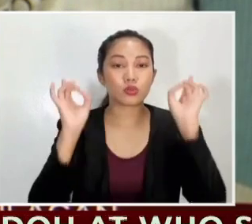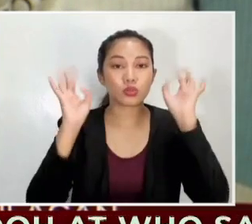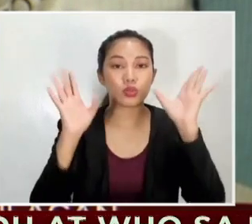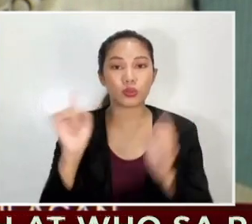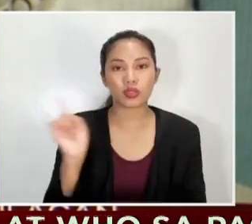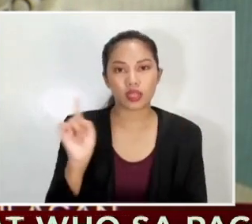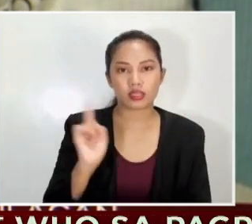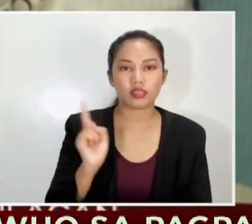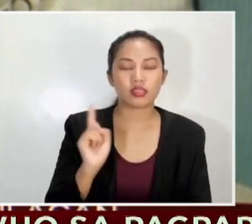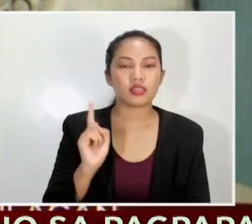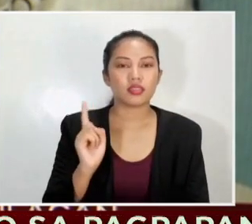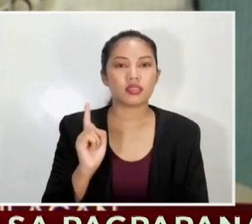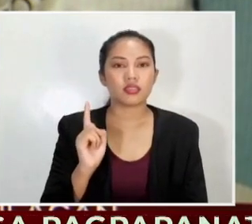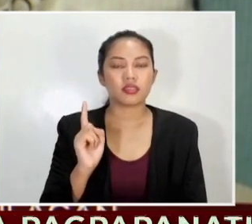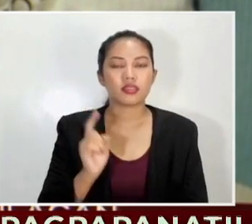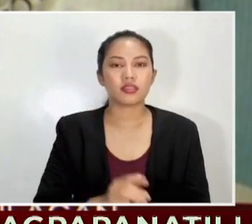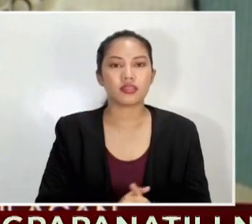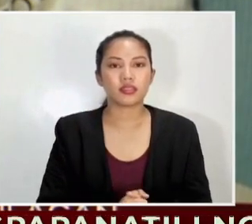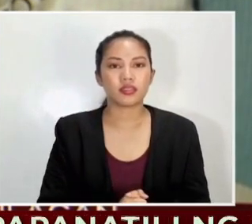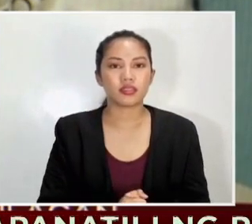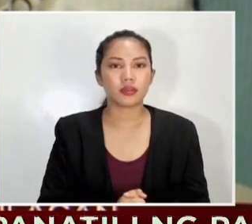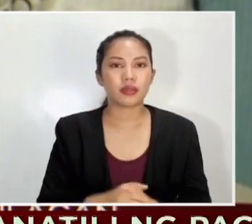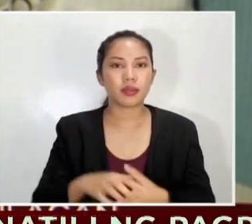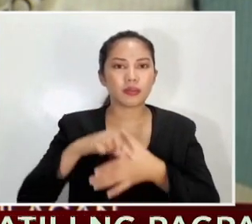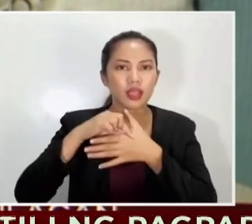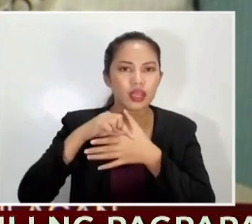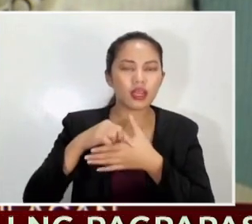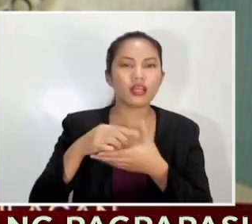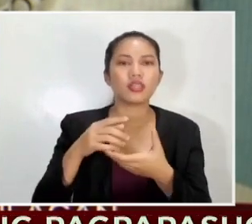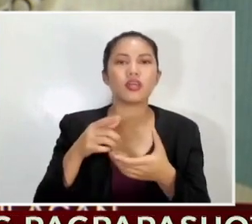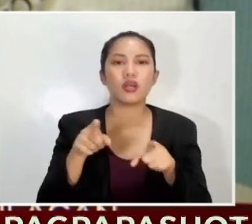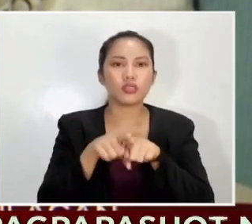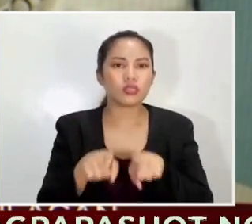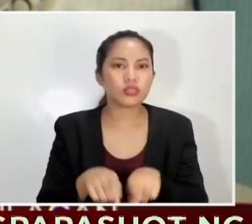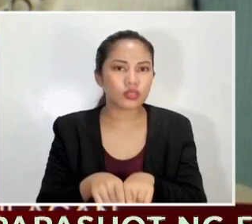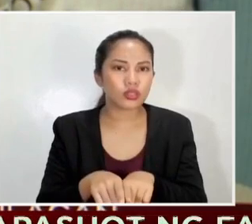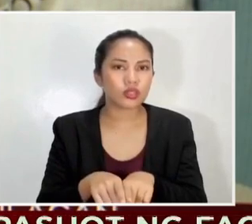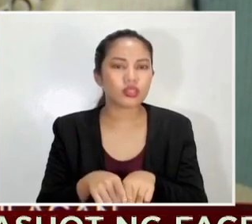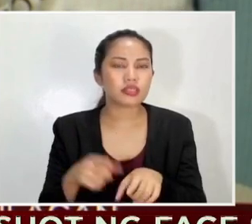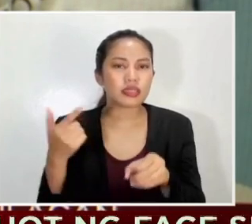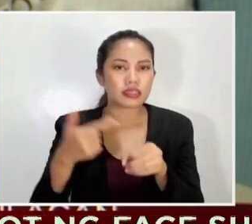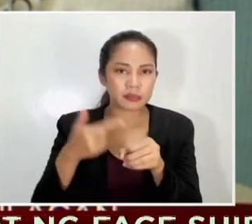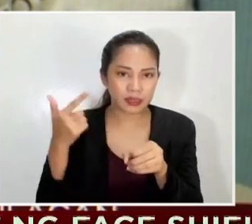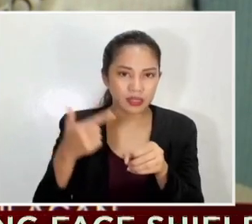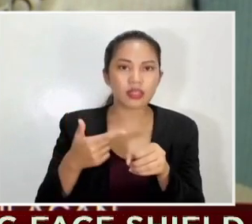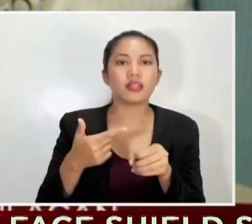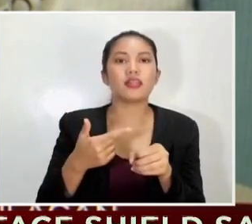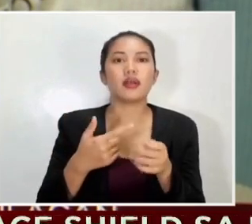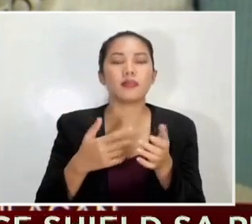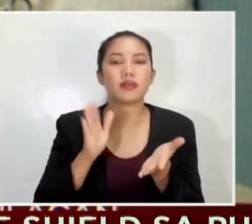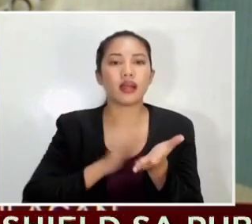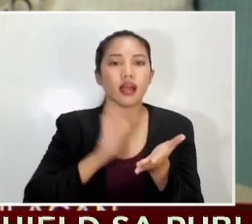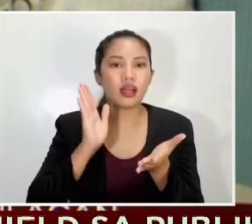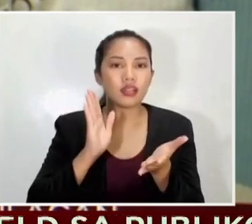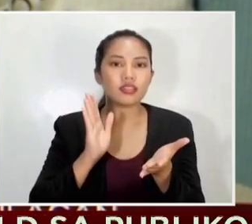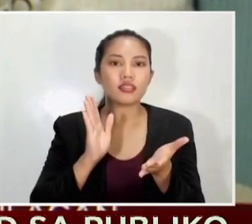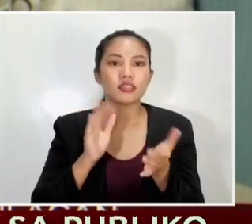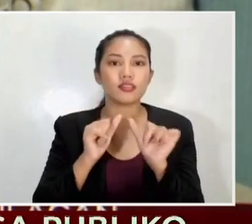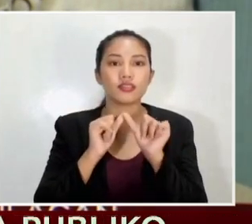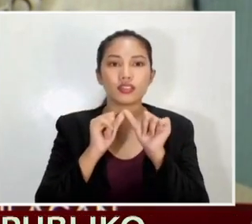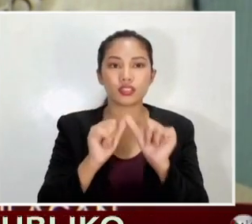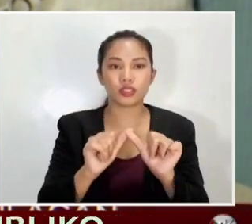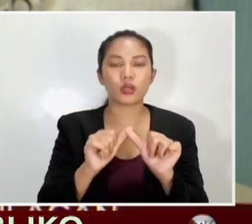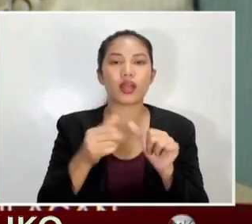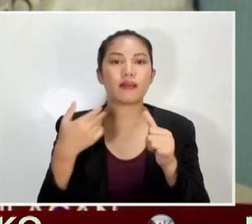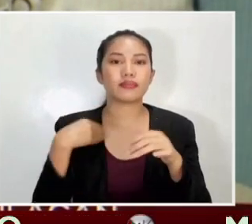ating petroleum products, fuels in particular, kasi nakita namin yung pagdaas. Ito ay magkakaroon ng impact doon